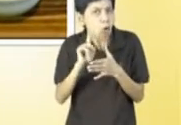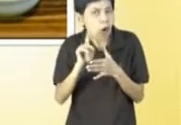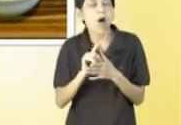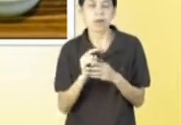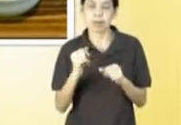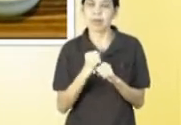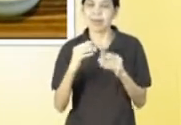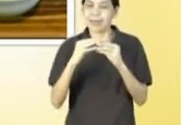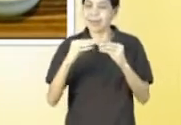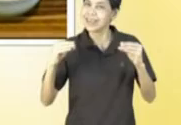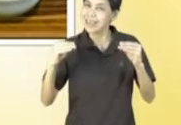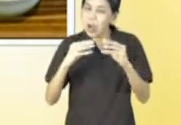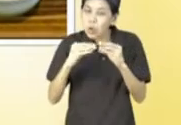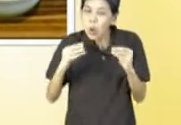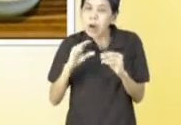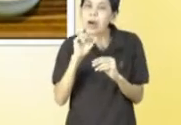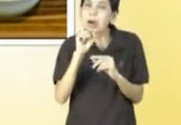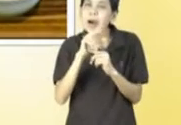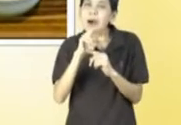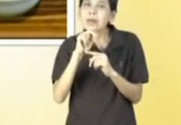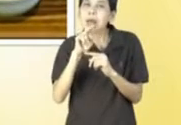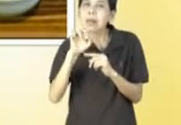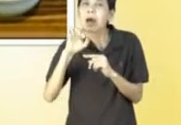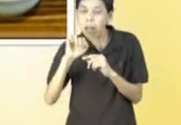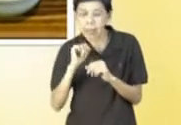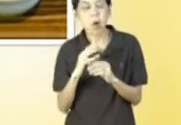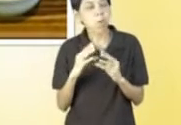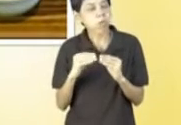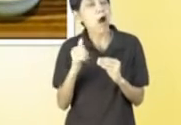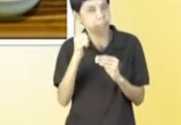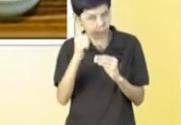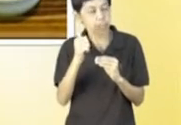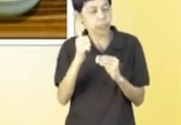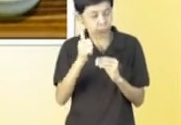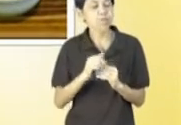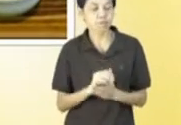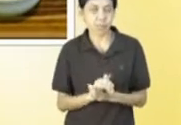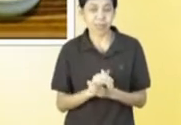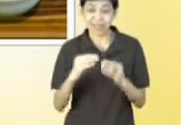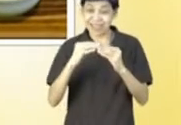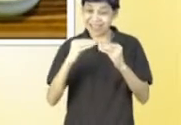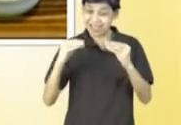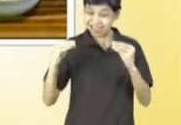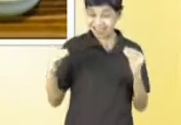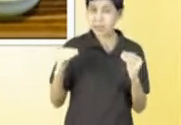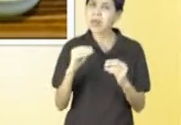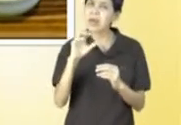เนื้อสันในย่าง เนื้อสันในย่างเพราะว่าจะทำให้นุ่มหรือเปล่าคะ ครับ เนื้อสันในนี่เป็นส่ว